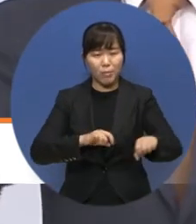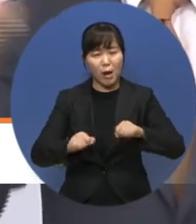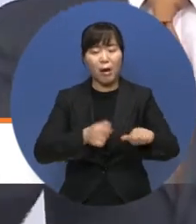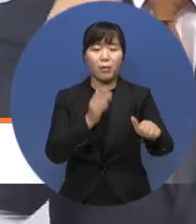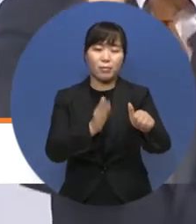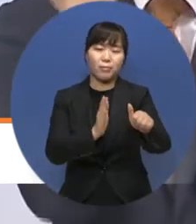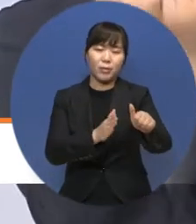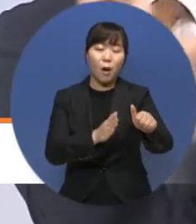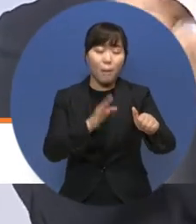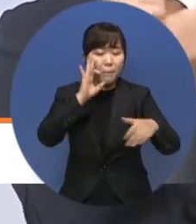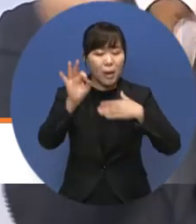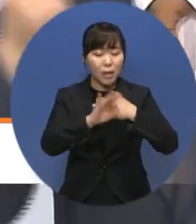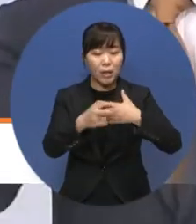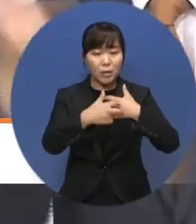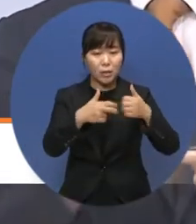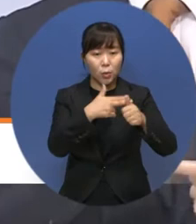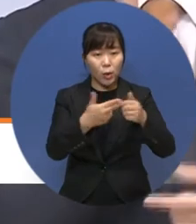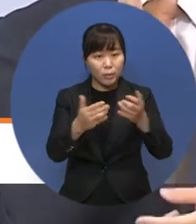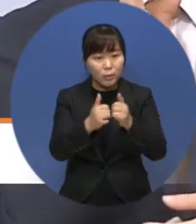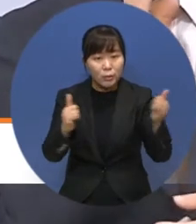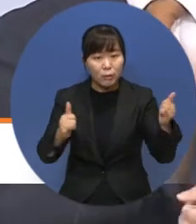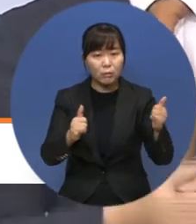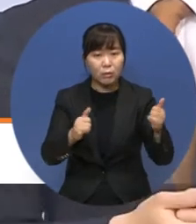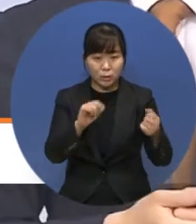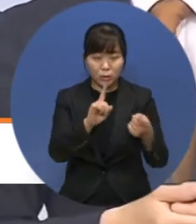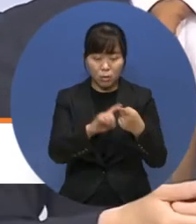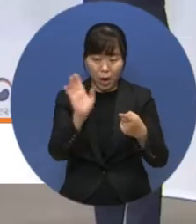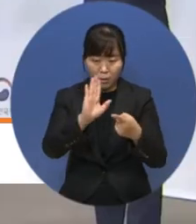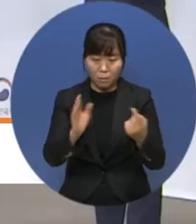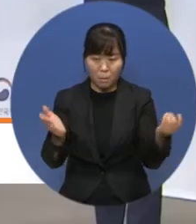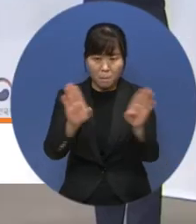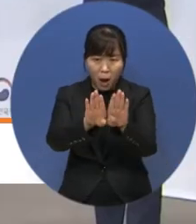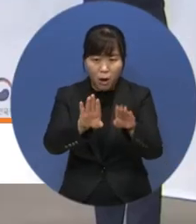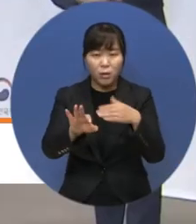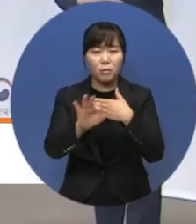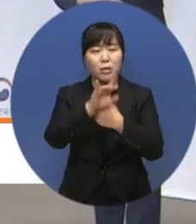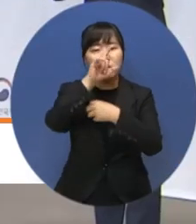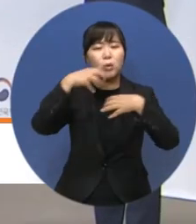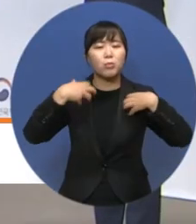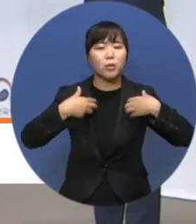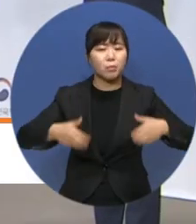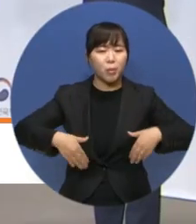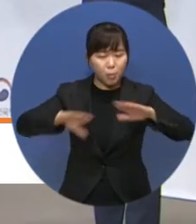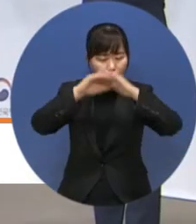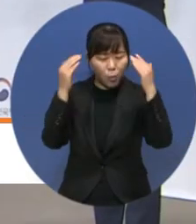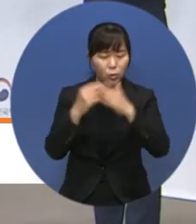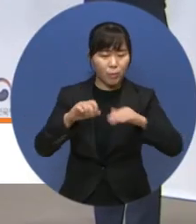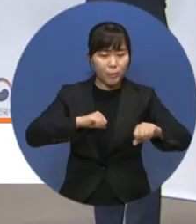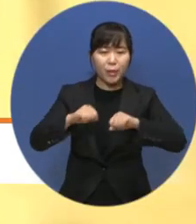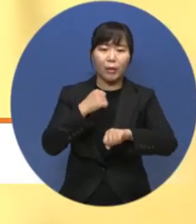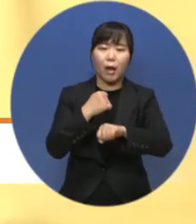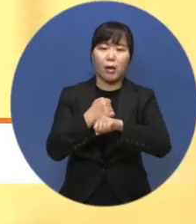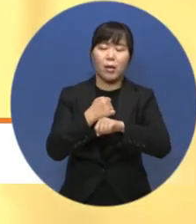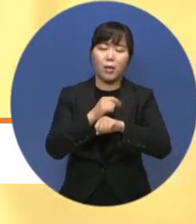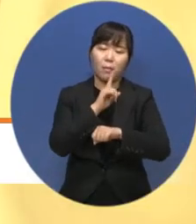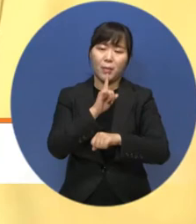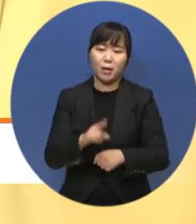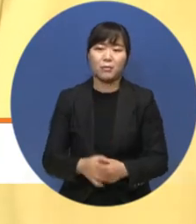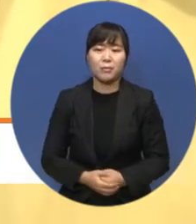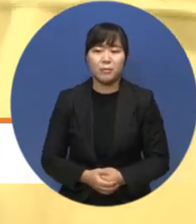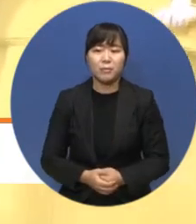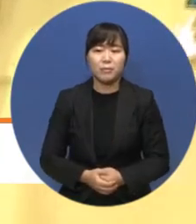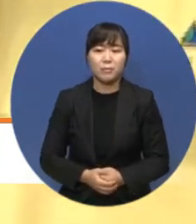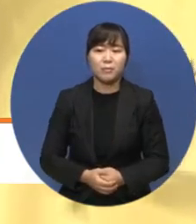촉구하면서 만약 의료인들이 진료 현장을 지키지 않을 경우 정부는 필요한 모든 조치를 실행할 것이라고